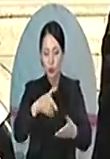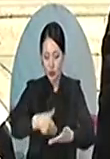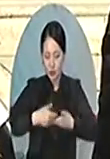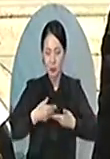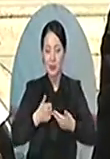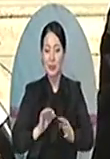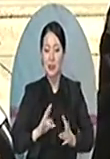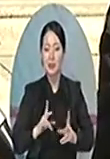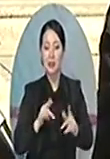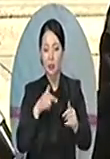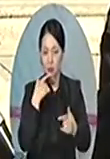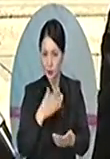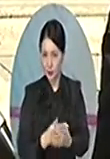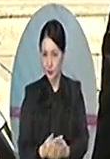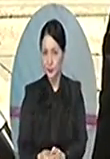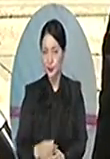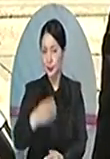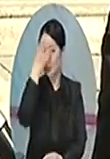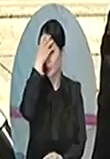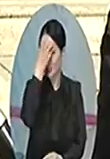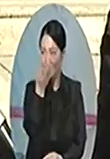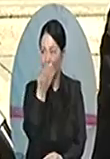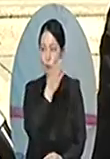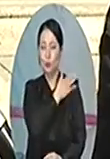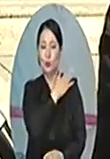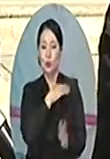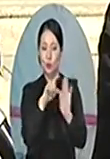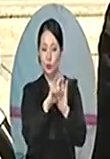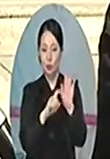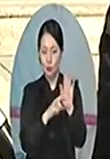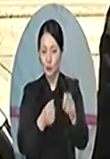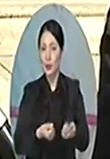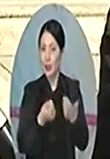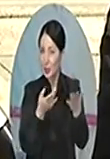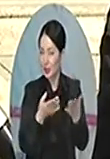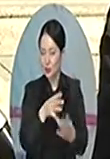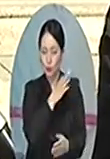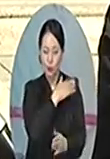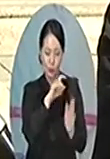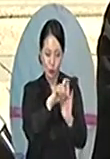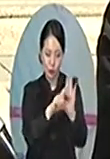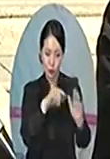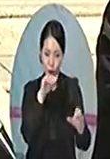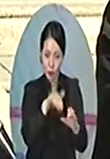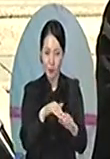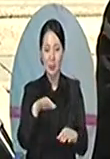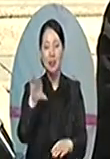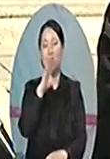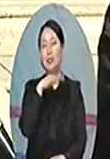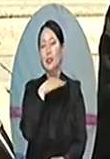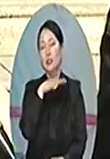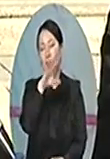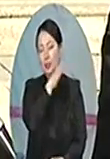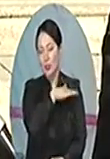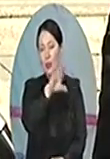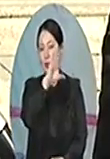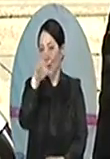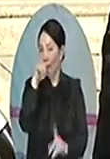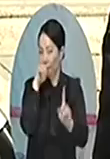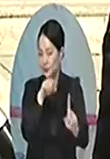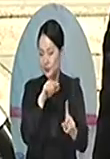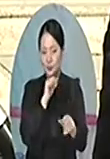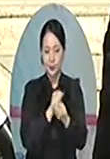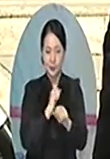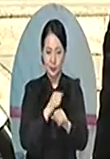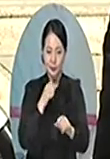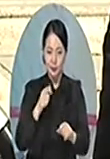Засгийн газраас мөрийн хөтөлбөр гарсан. Засгийн газрын мөрийн хөтөлбөр цагдаагийн байгууллага албаагчдын ялангуяа одоо эгэл цагдаагийн тийм ээ